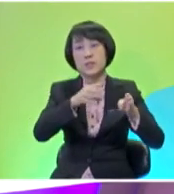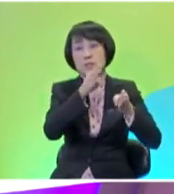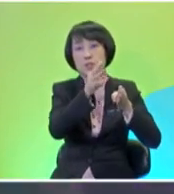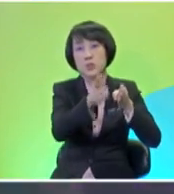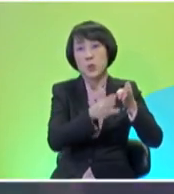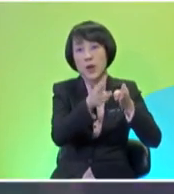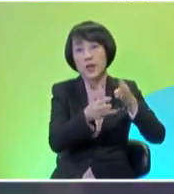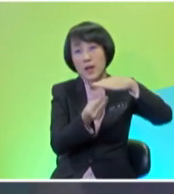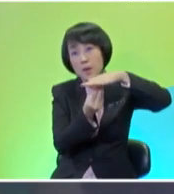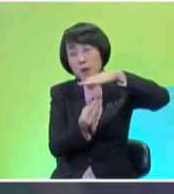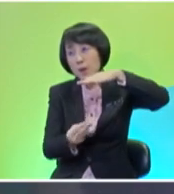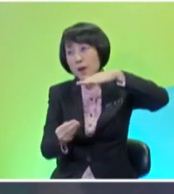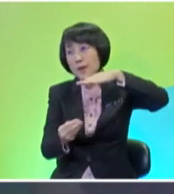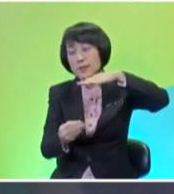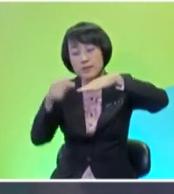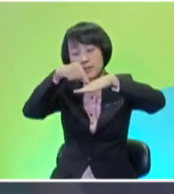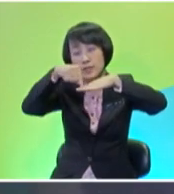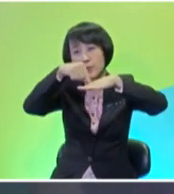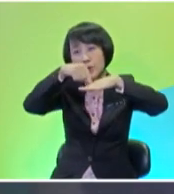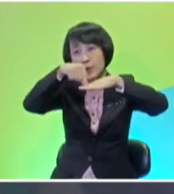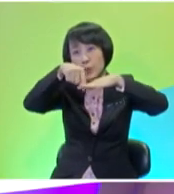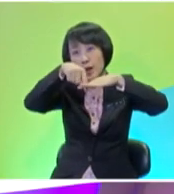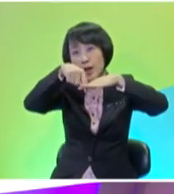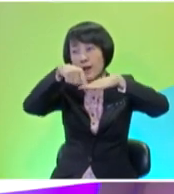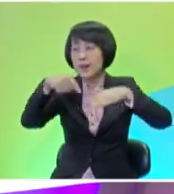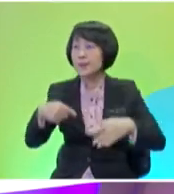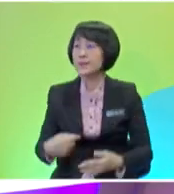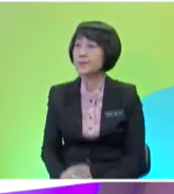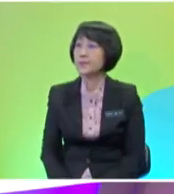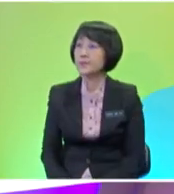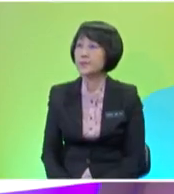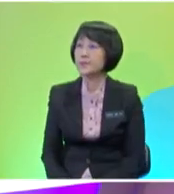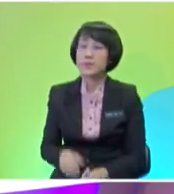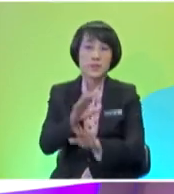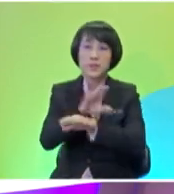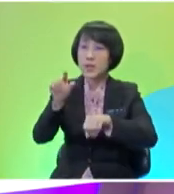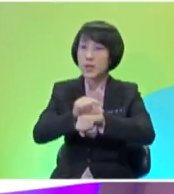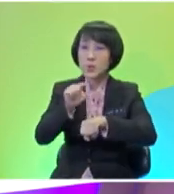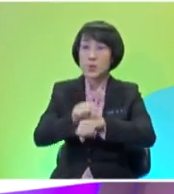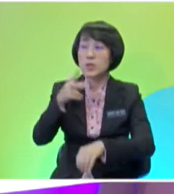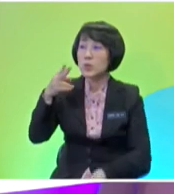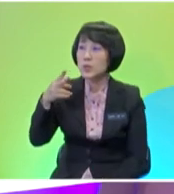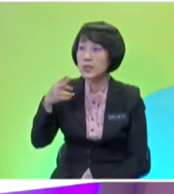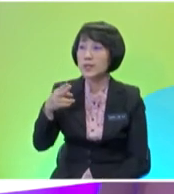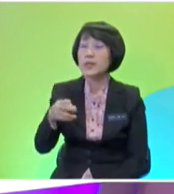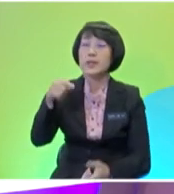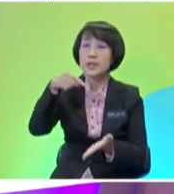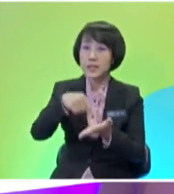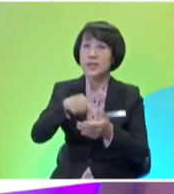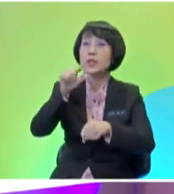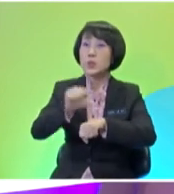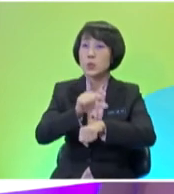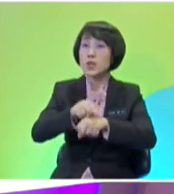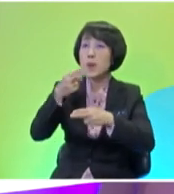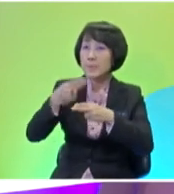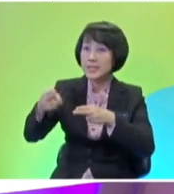Irfan? Kita kena tebuk. Ya, kita kena tebuk lubang kat sini. Okey. Okay. Untuk tebuk, okey, jangan guna gunting pula. Yang ini. Okay. Yang ini kita gunakan pisau boleh. Pisau